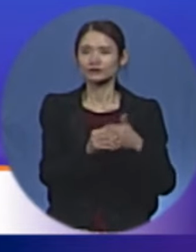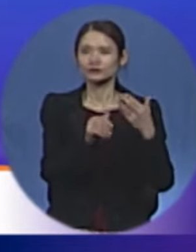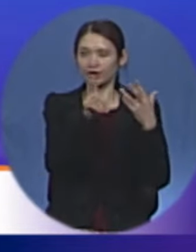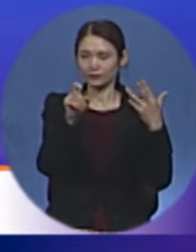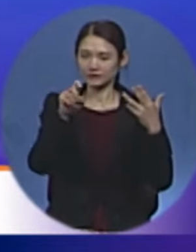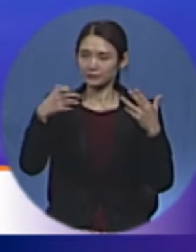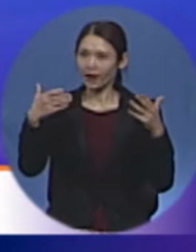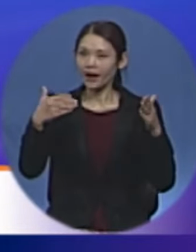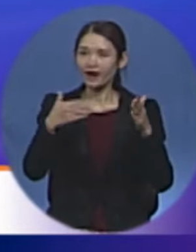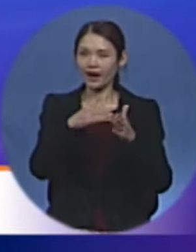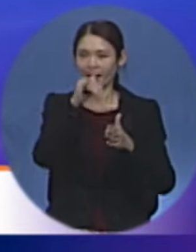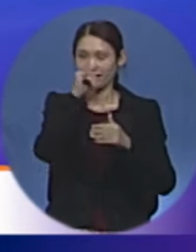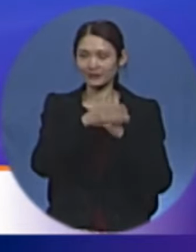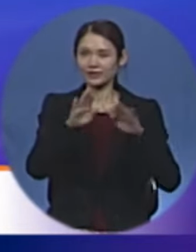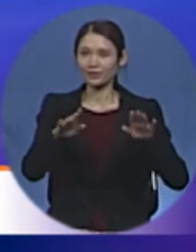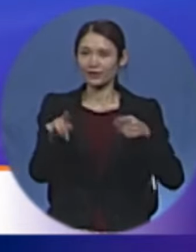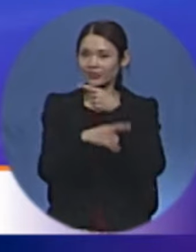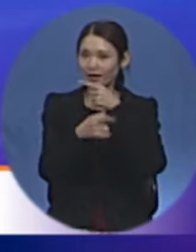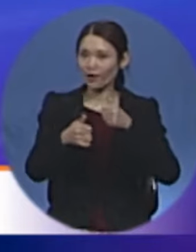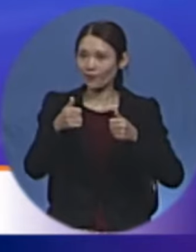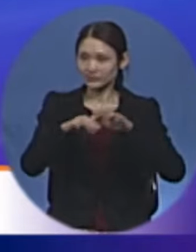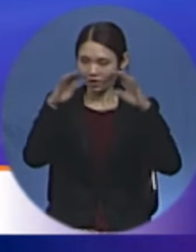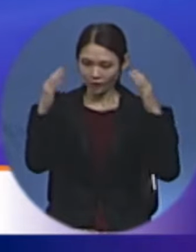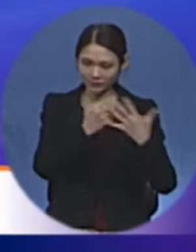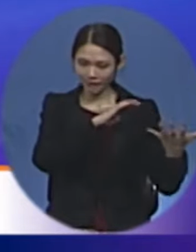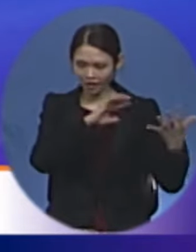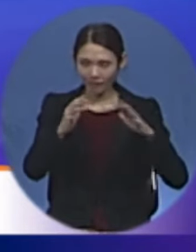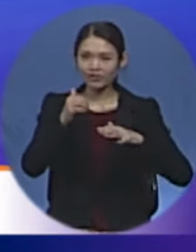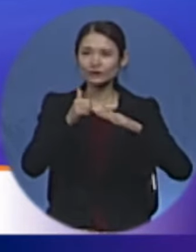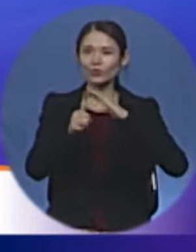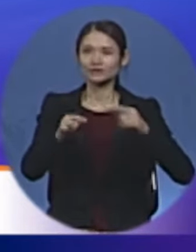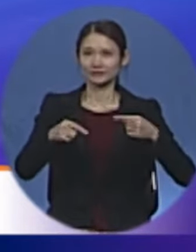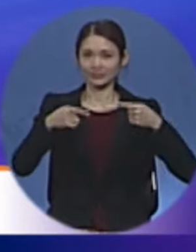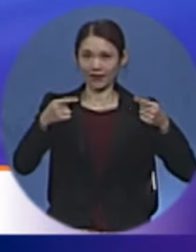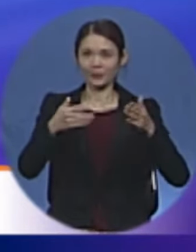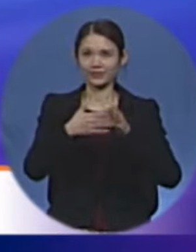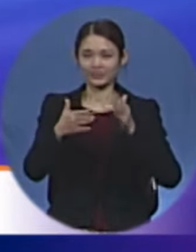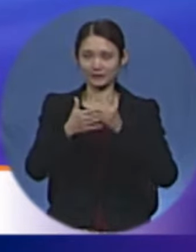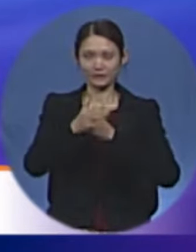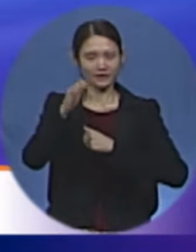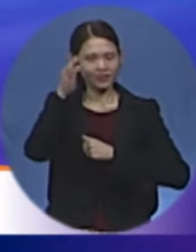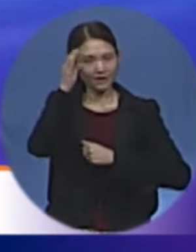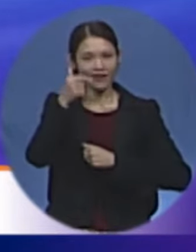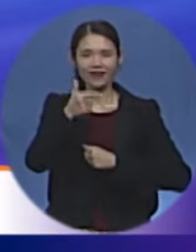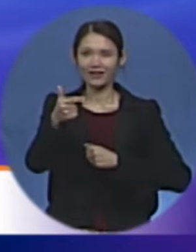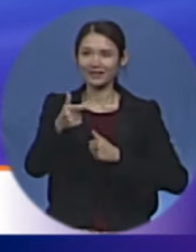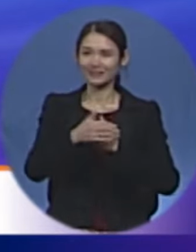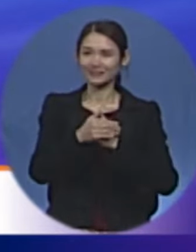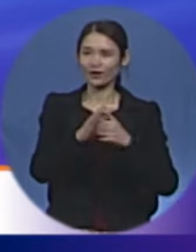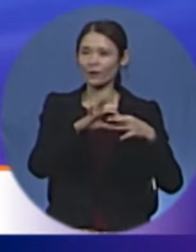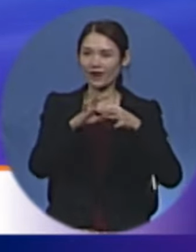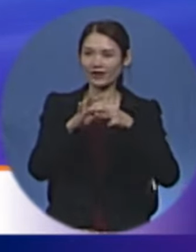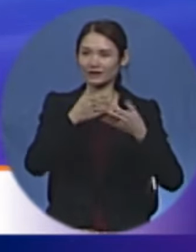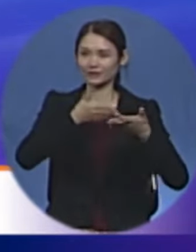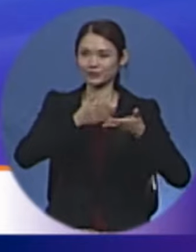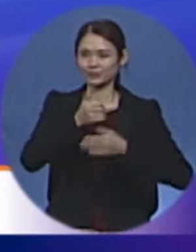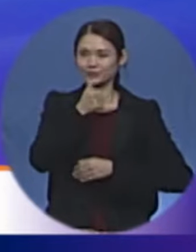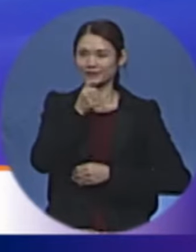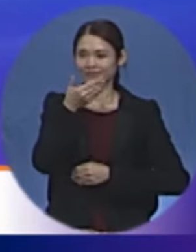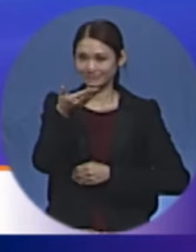펼쳐집니다. 이번 대회는 전 세계 선수들이 참가하는 만큼 뜨거운 열전이 기대되는데요. 패럴림픽 관련 소식을